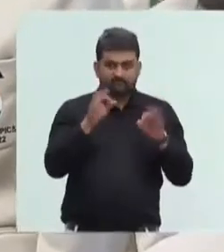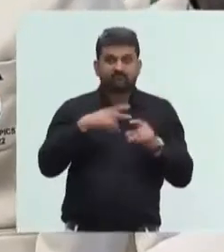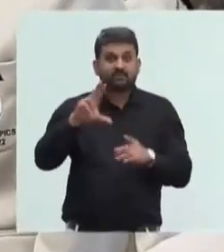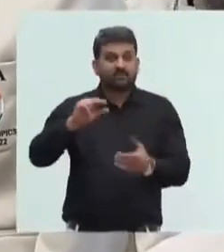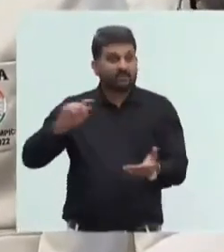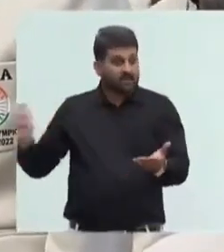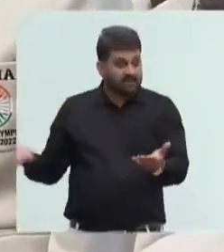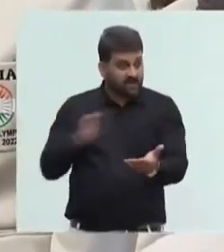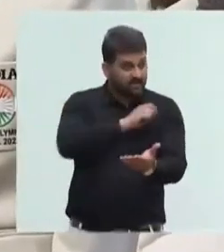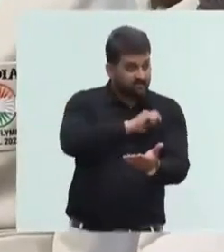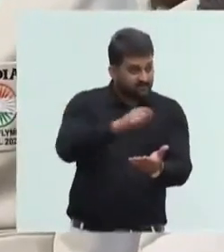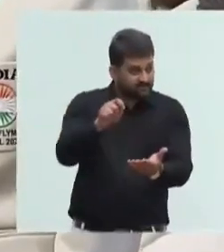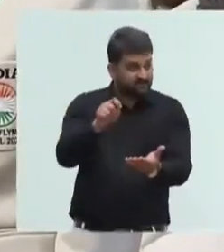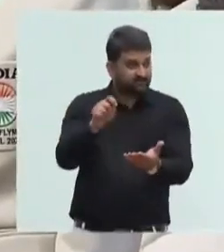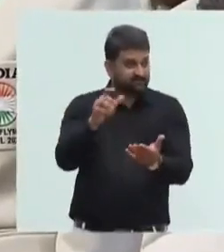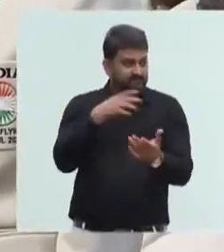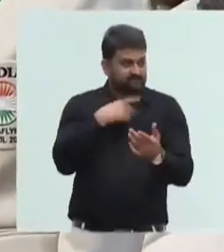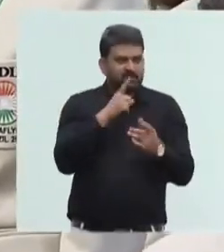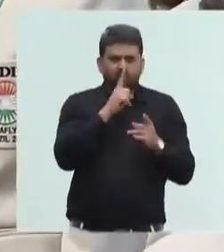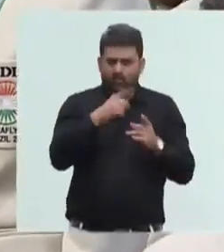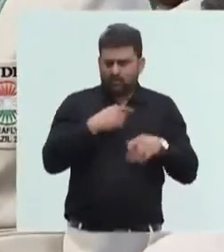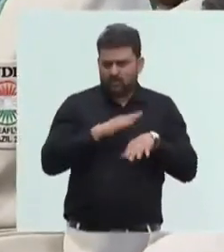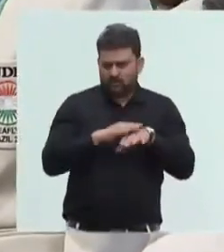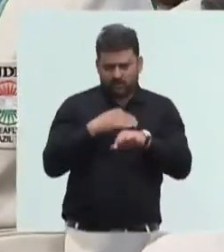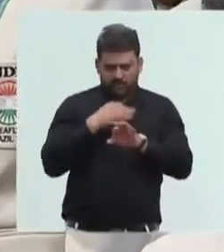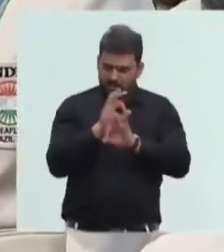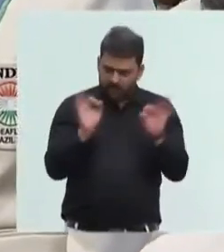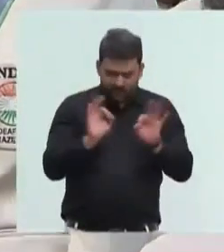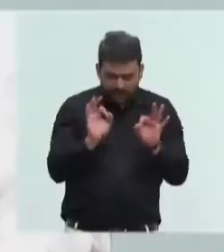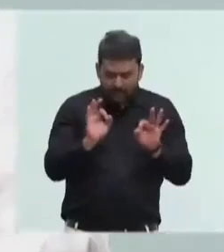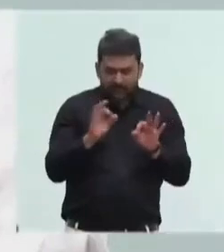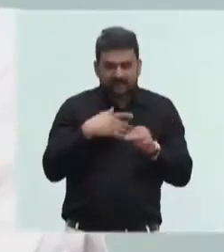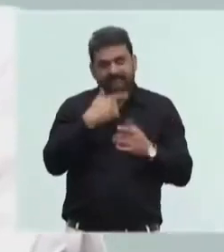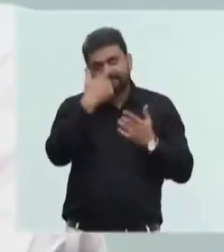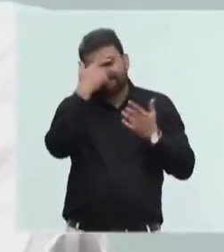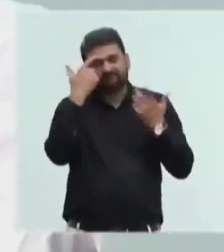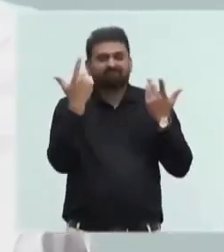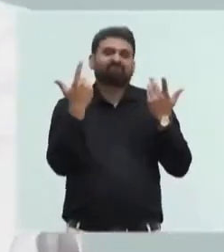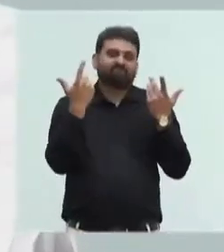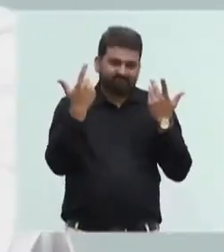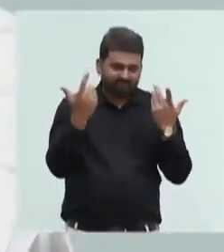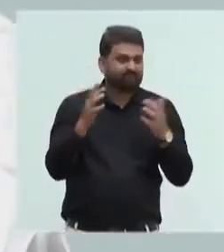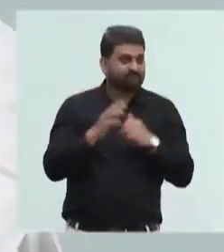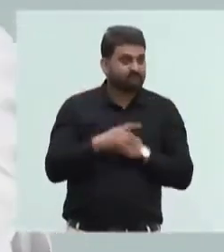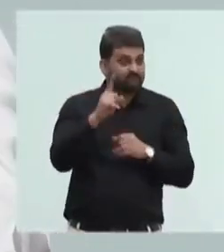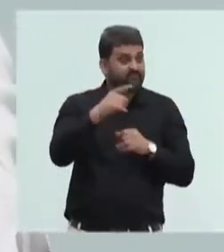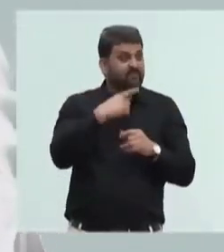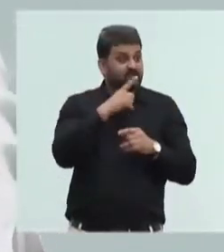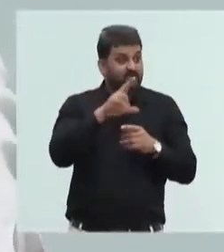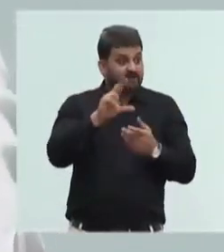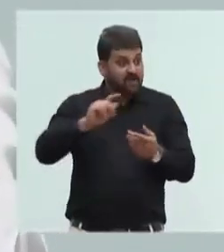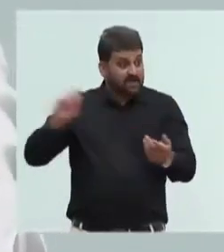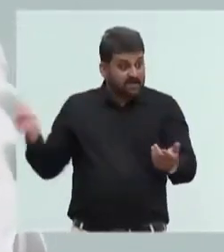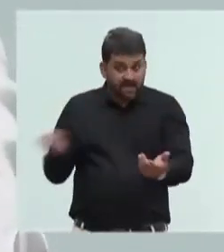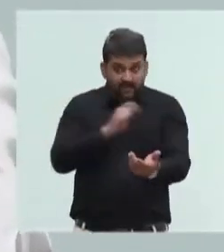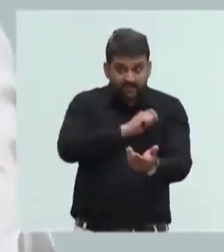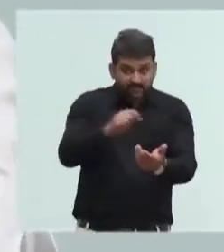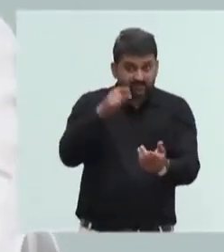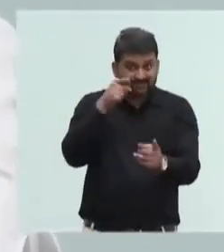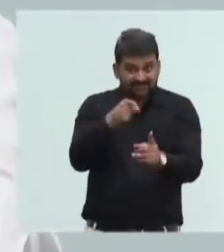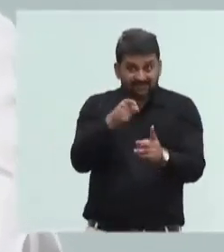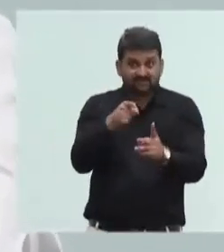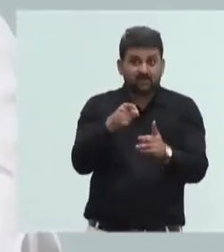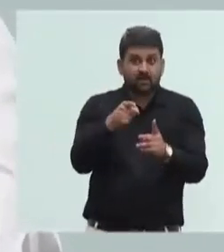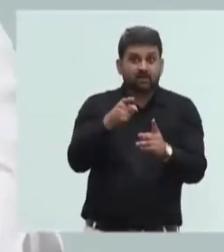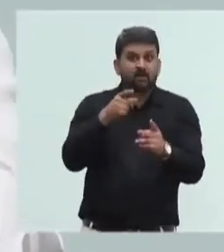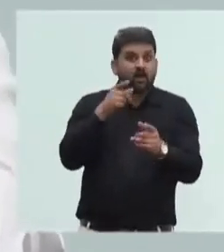में मैं तो कोई खिलाड़ी नहीं रहा हूँ मुझे वो नसीब नहीं हुआ है लेकिन कहते हैं कि टेनिस एक